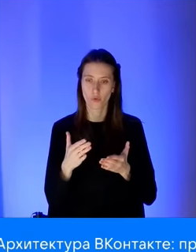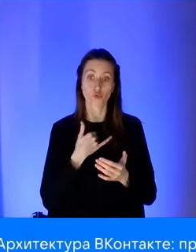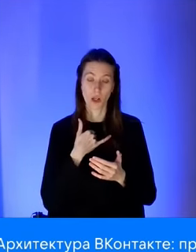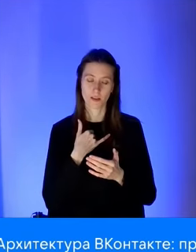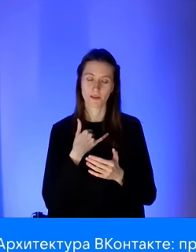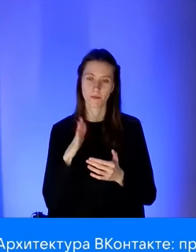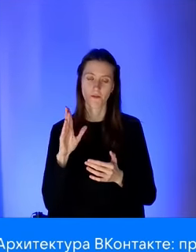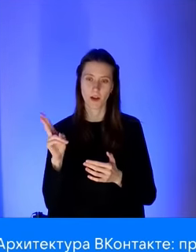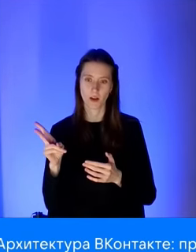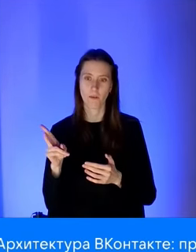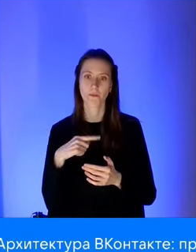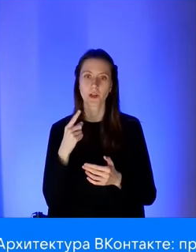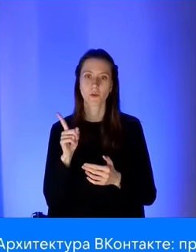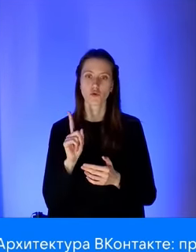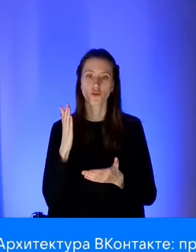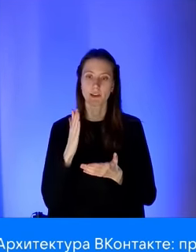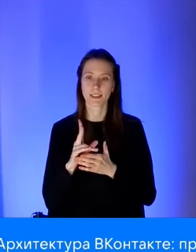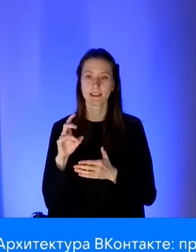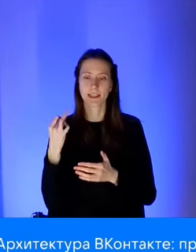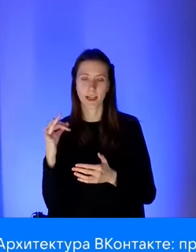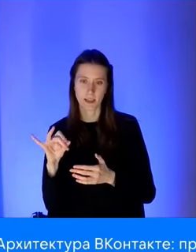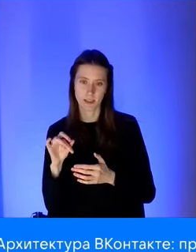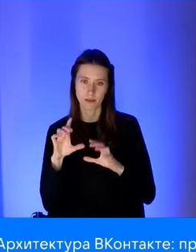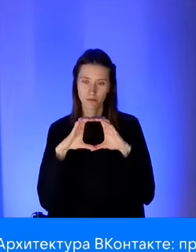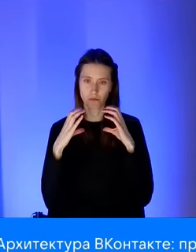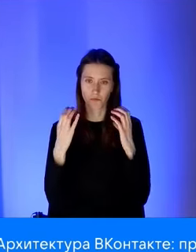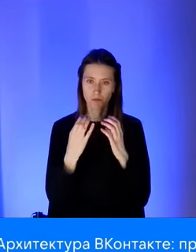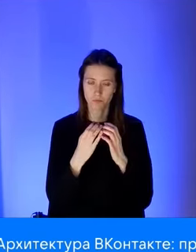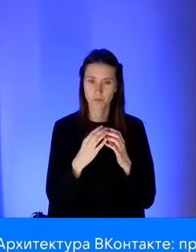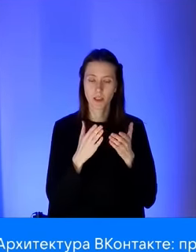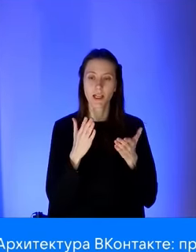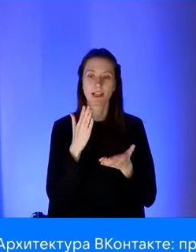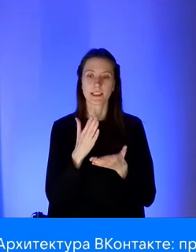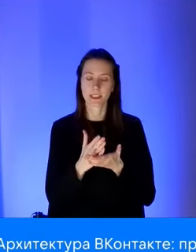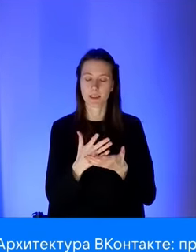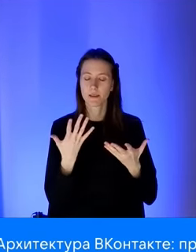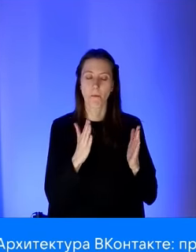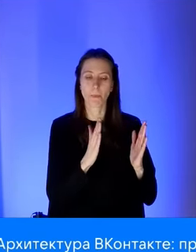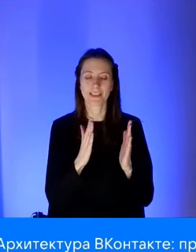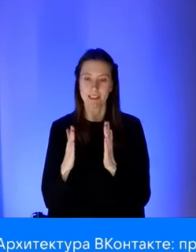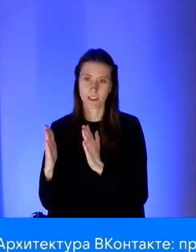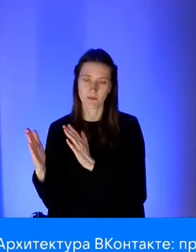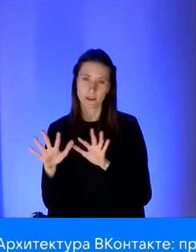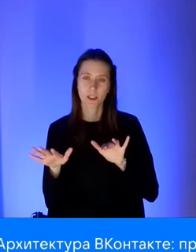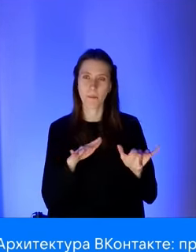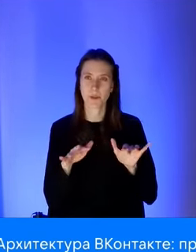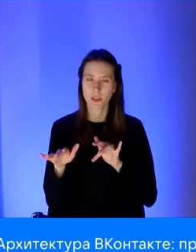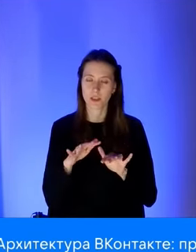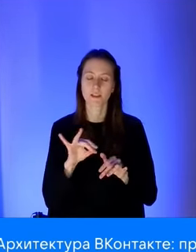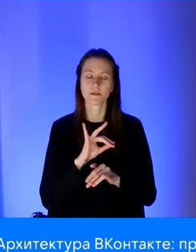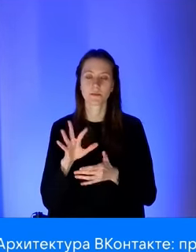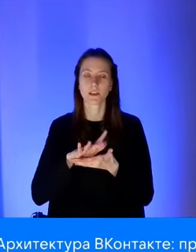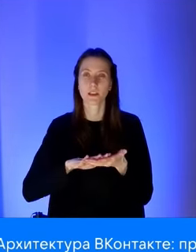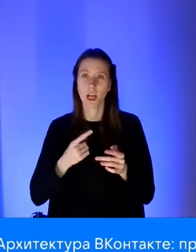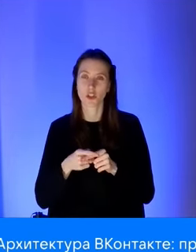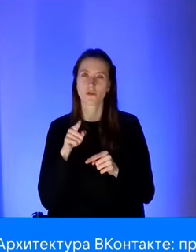что есть некоторый белог который есть последовательность операций и далее мы эту